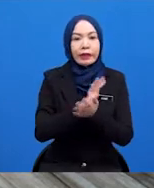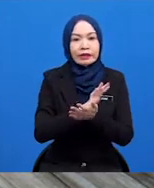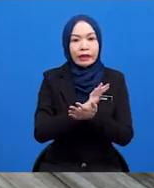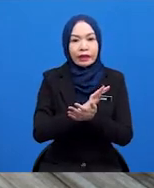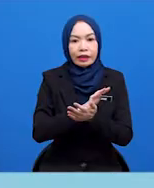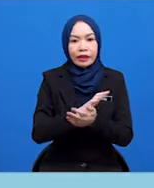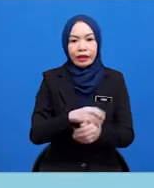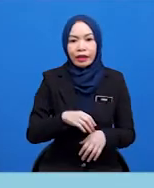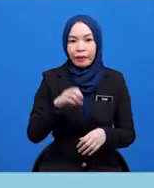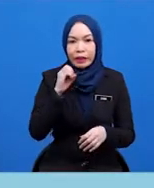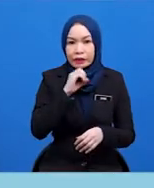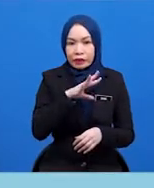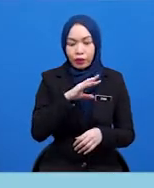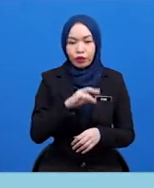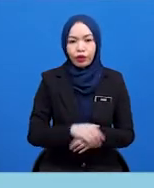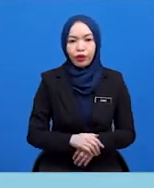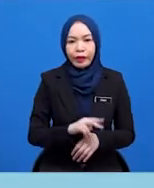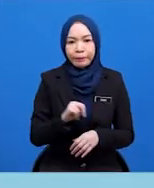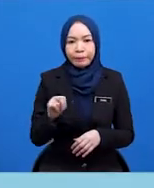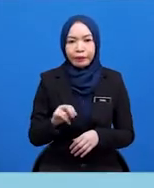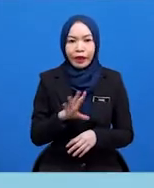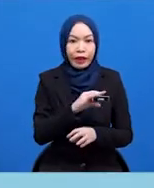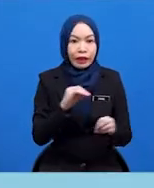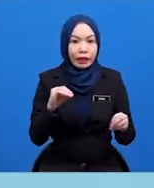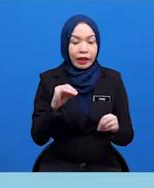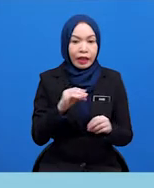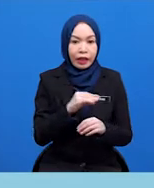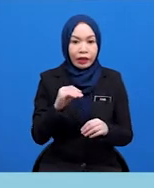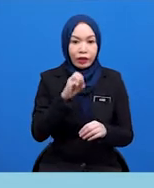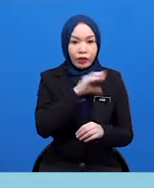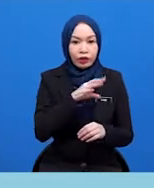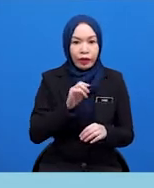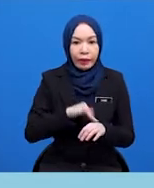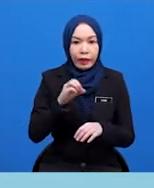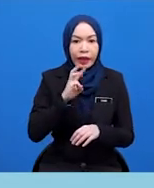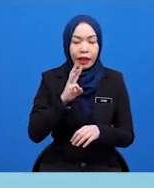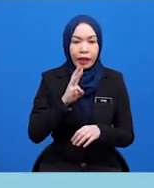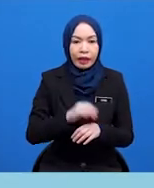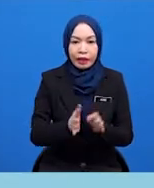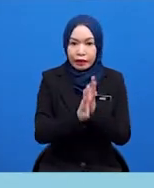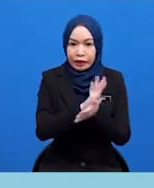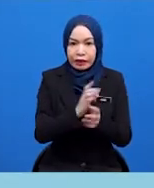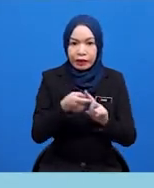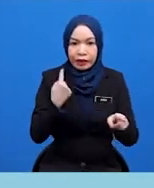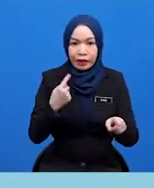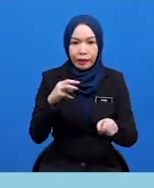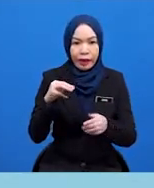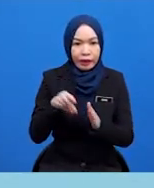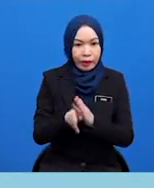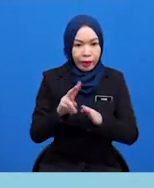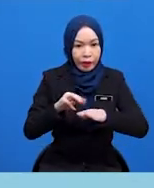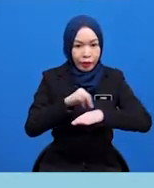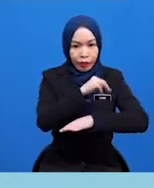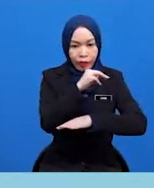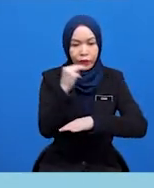Kedua, pencemaran air. Pencemaran ini berlaku apabila air larian permukaan